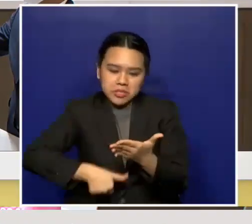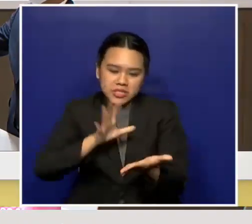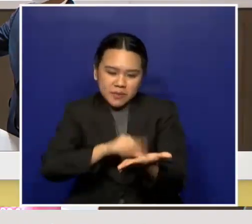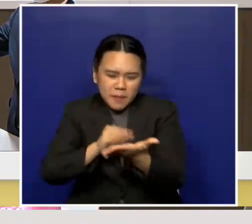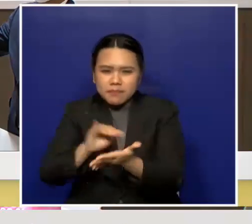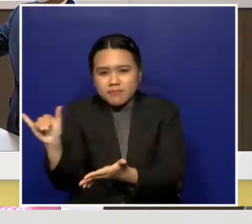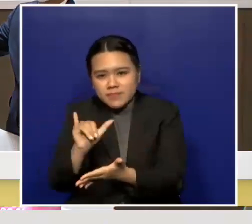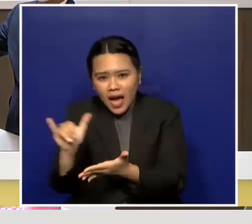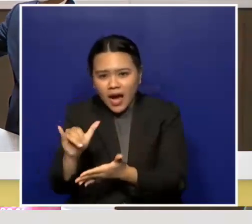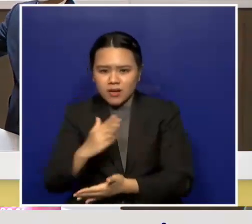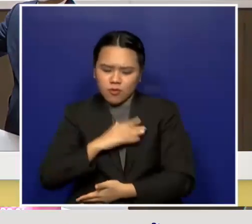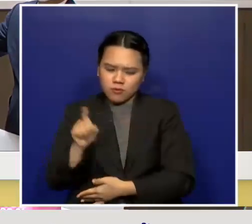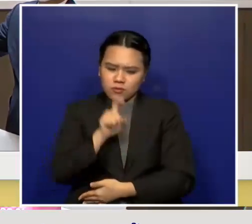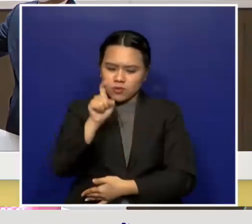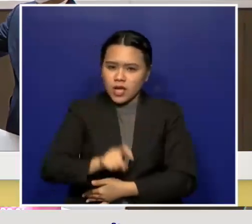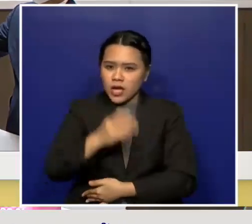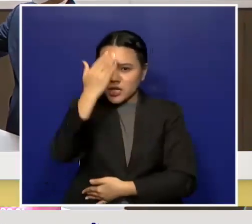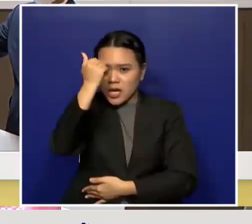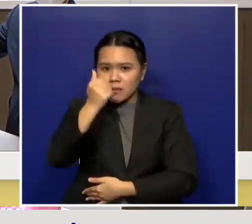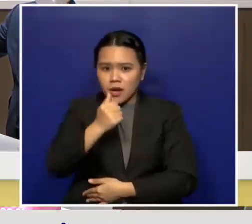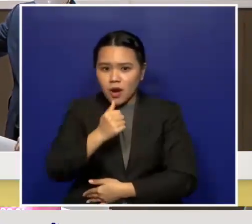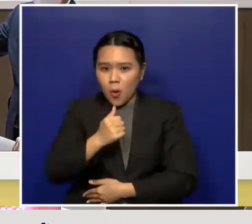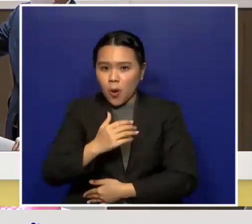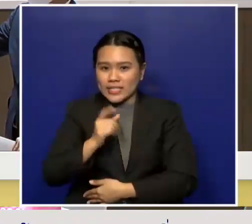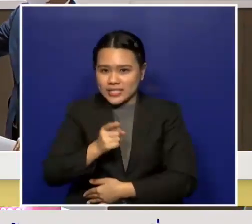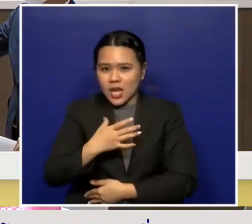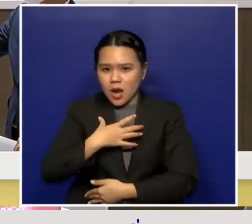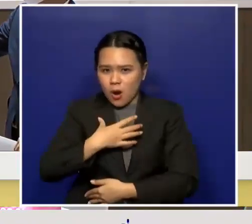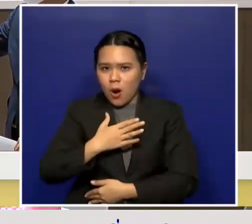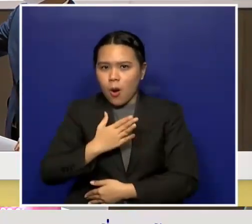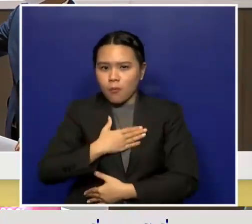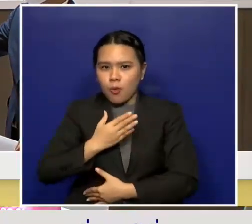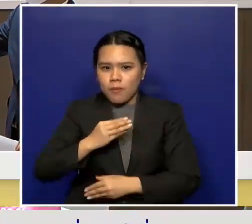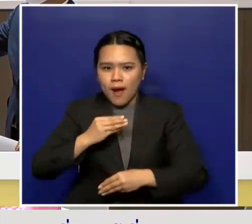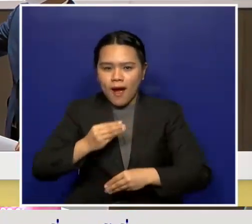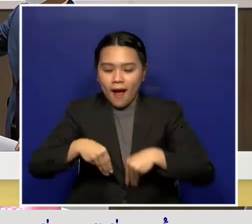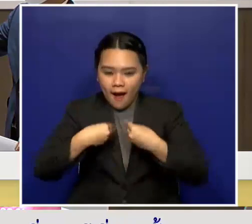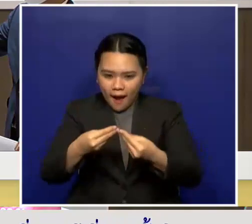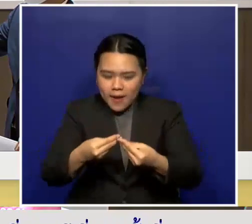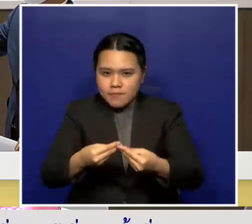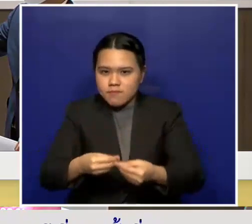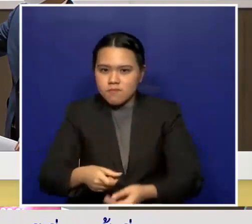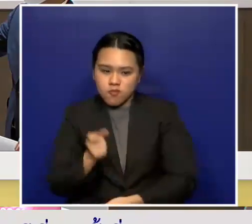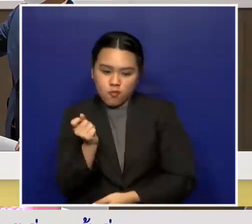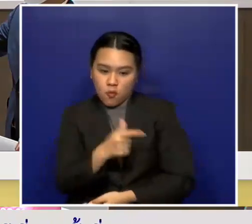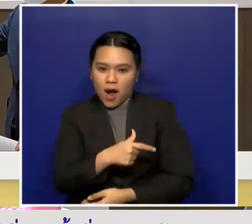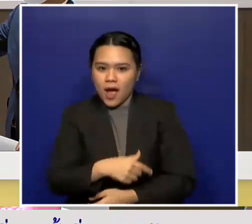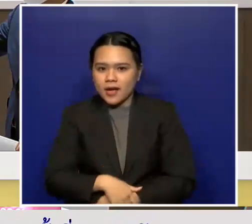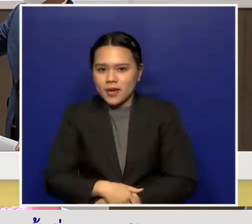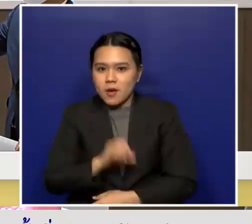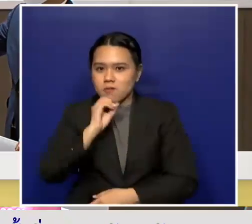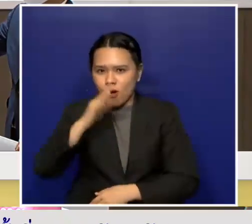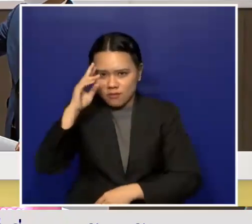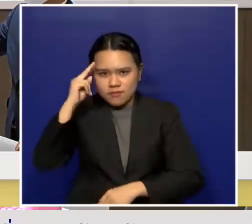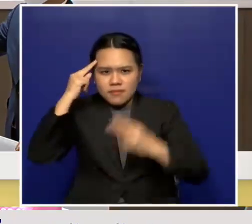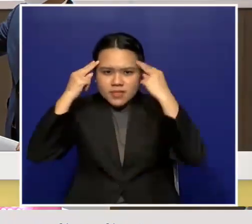องสงสัยหรอกครับว่าถ้าผมเป็นเจ้าสัวผมจะให้มากกว่านี้อีกนะนี่เจ้าสัวยังใจไม่ถึงเท่ากับสรัญวุฒินะบอกนายกด้วยทำไมใ